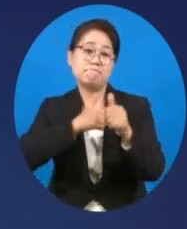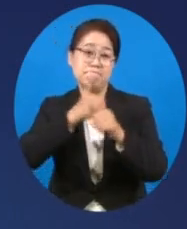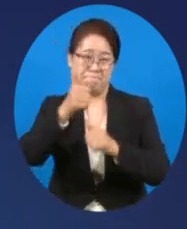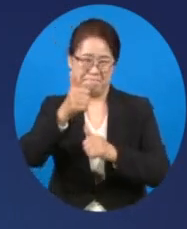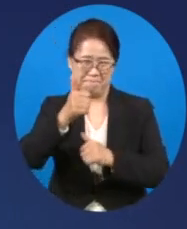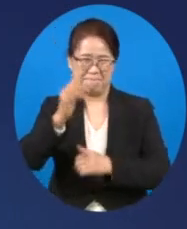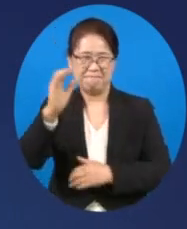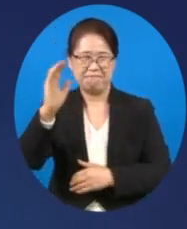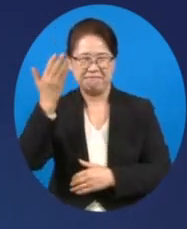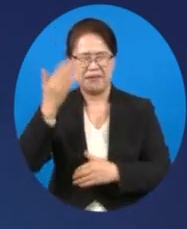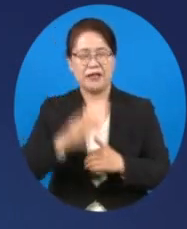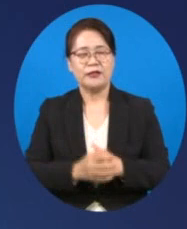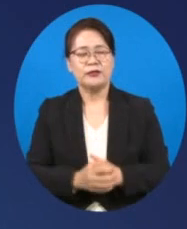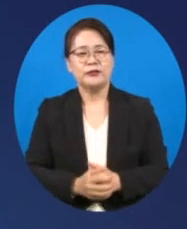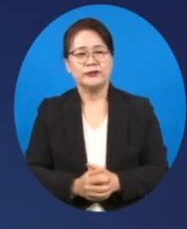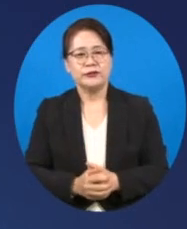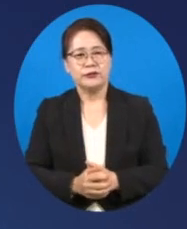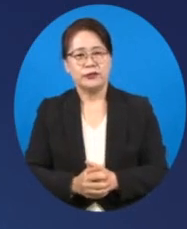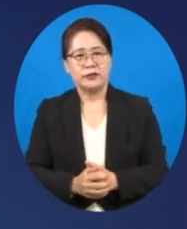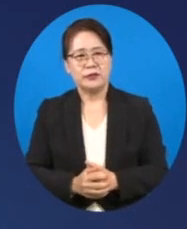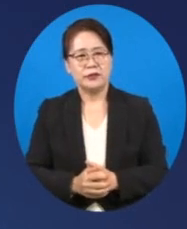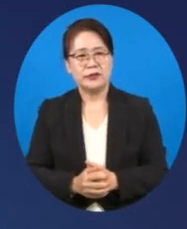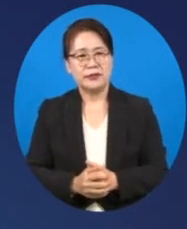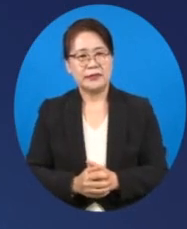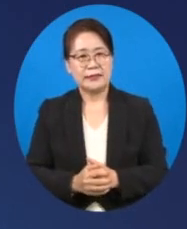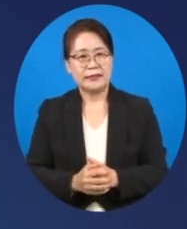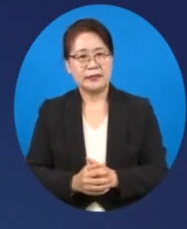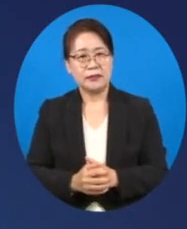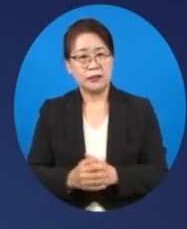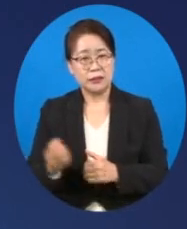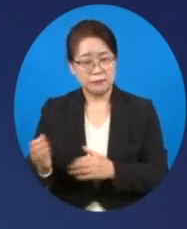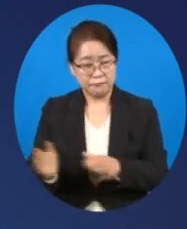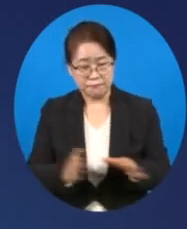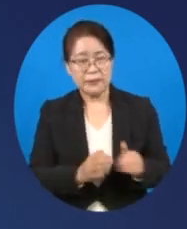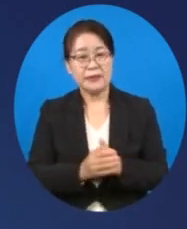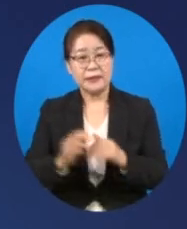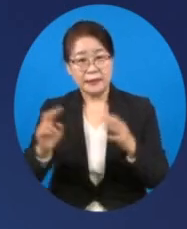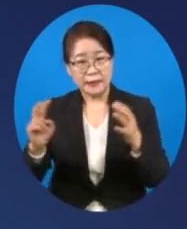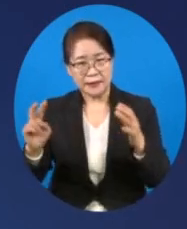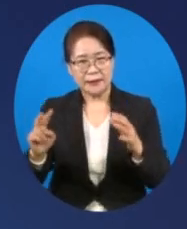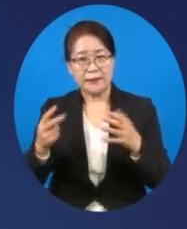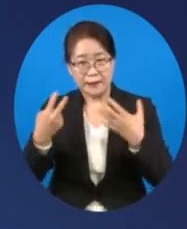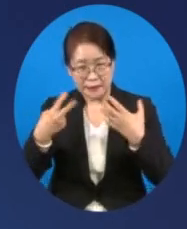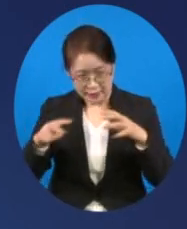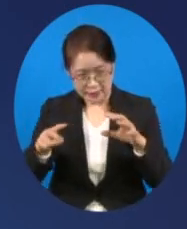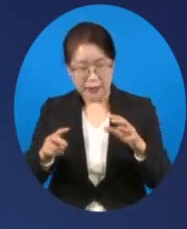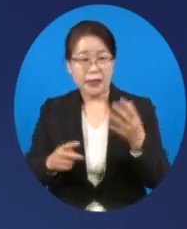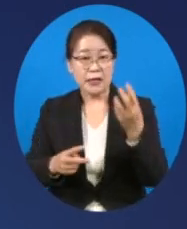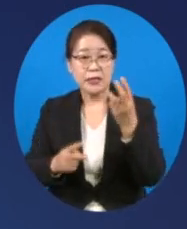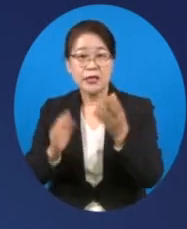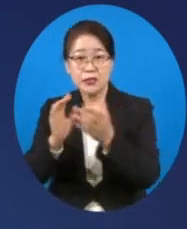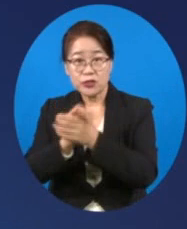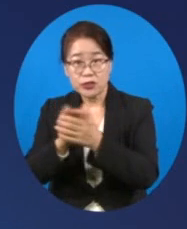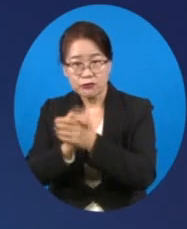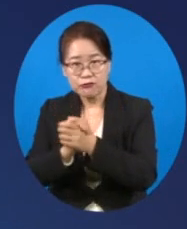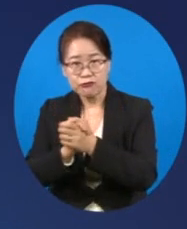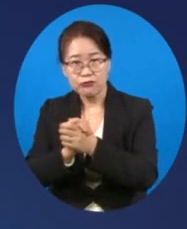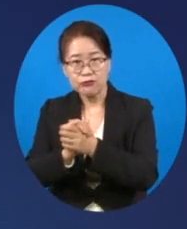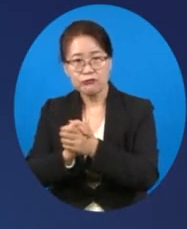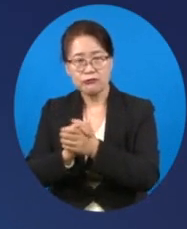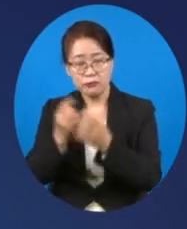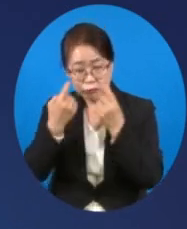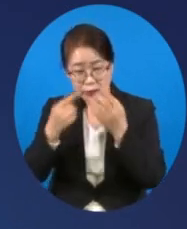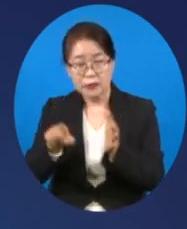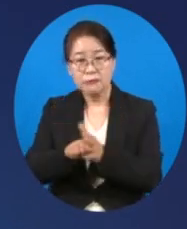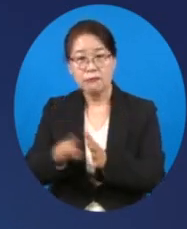있었던 것입니다 뿐만 아니라 다니엘과 세 친구들을 보십시오 여러분이 다니엘과 세 친구들에게는 어떤